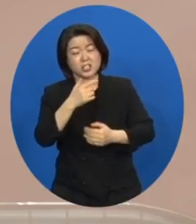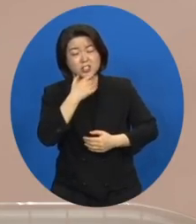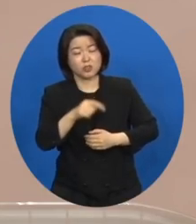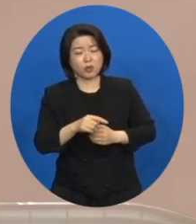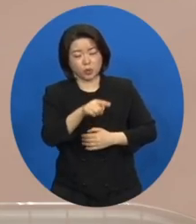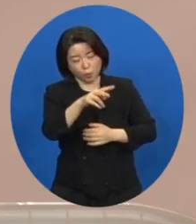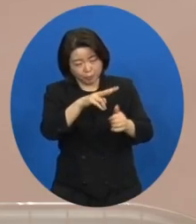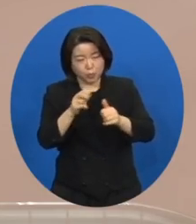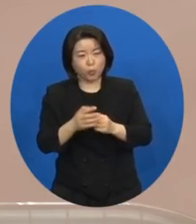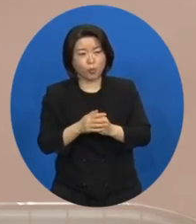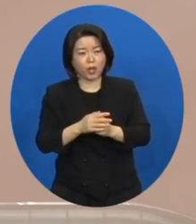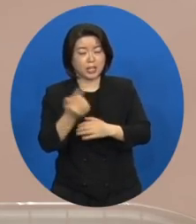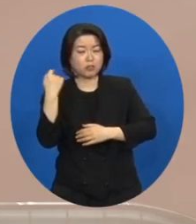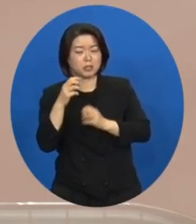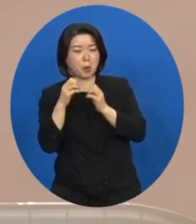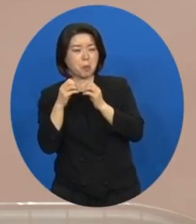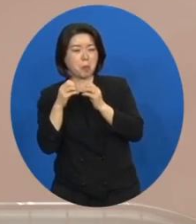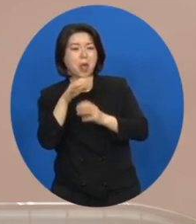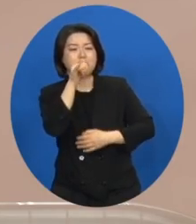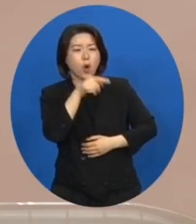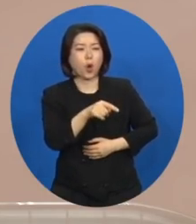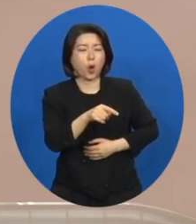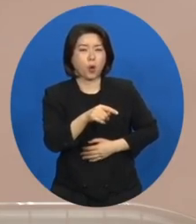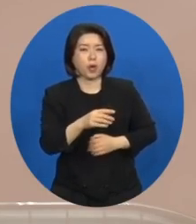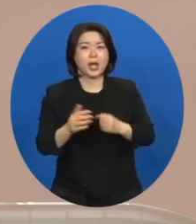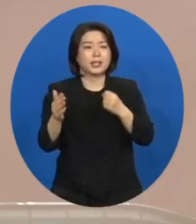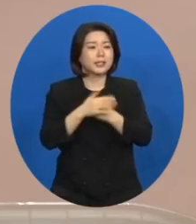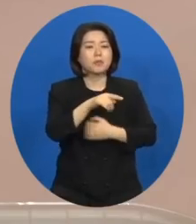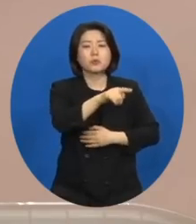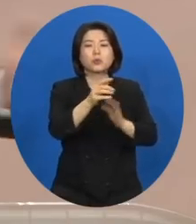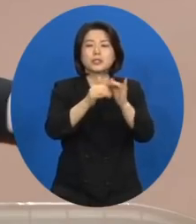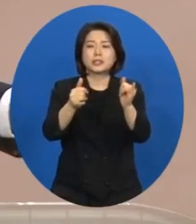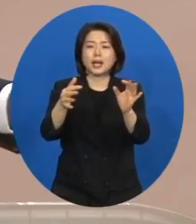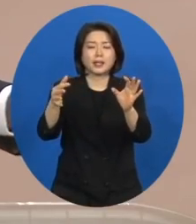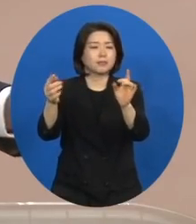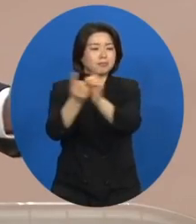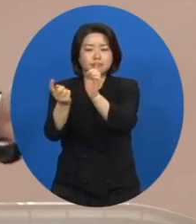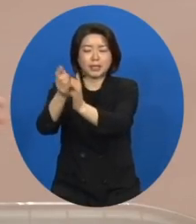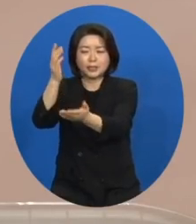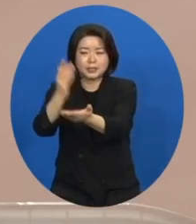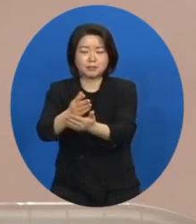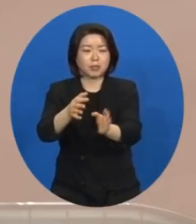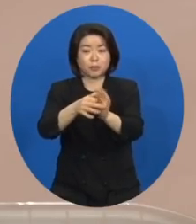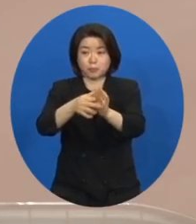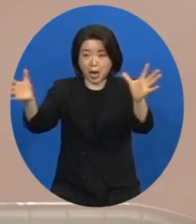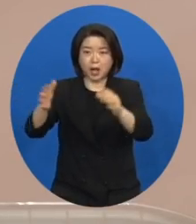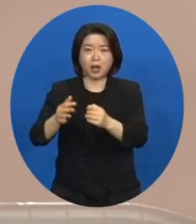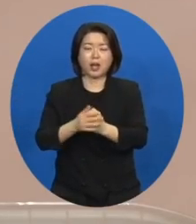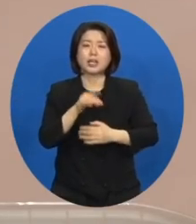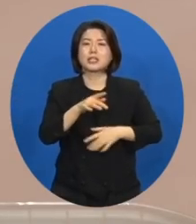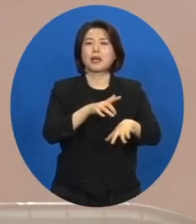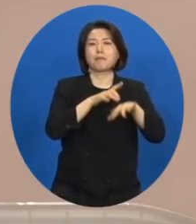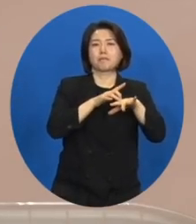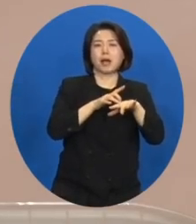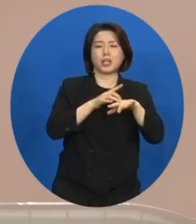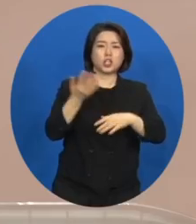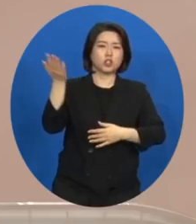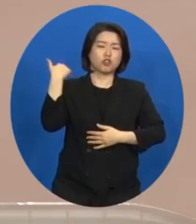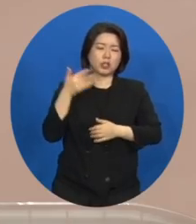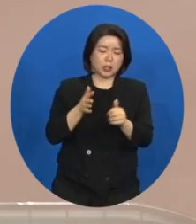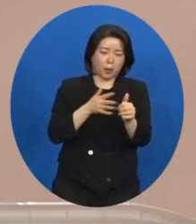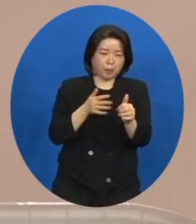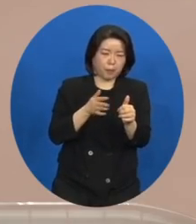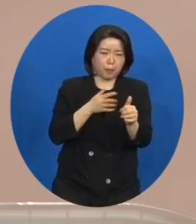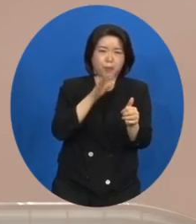사람들 중에서 수금 거려 그리고 또 사람들 만나자 관계를 다 끊어 버리는 거 이게 마귀의 속임수 입니다 이 여인이